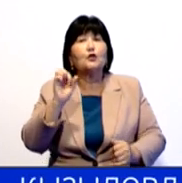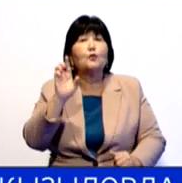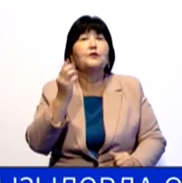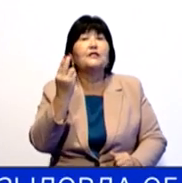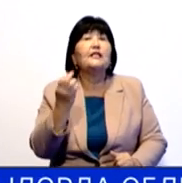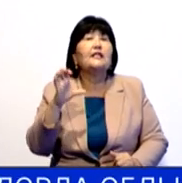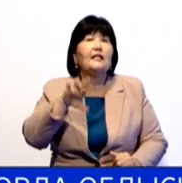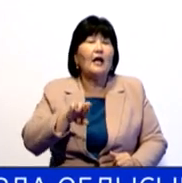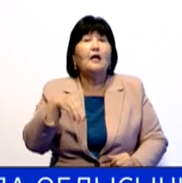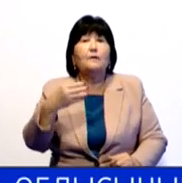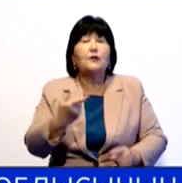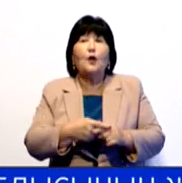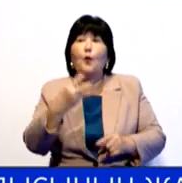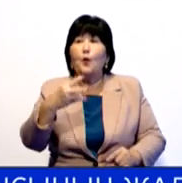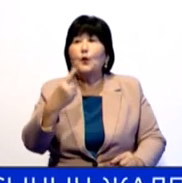жатырмыз.